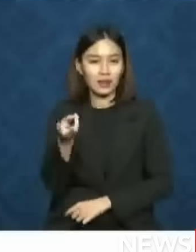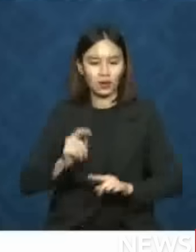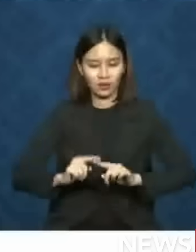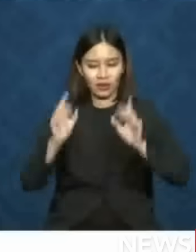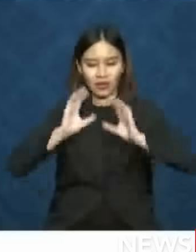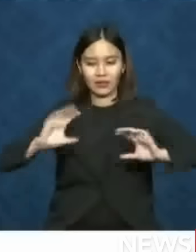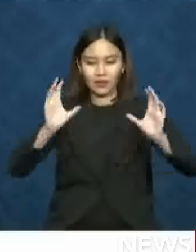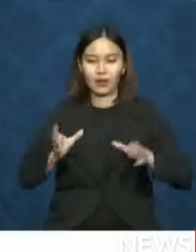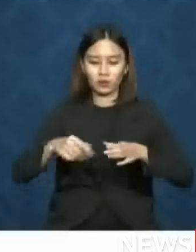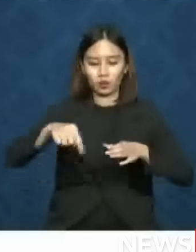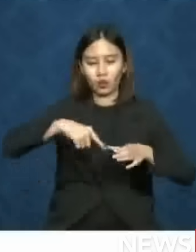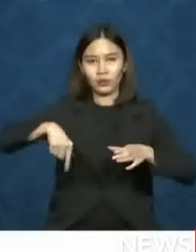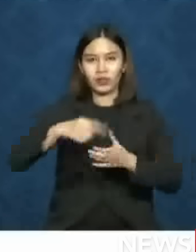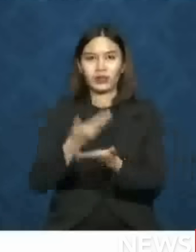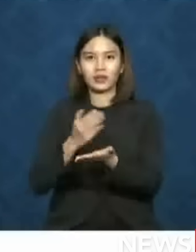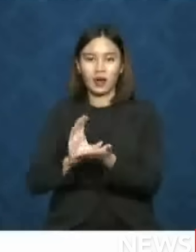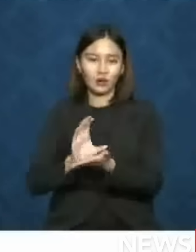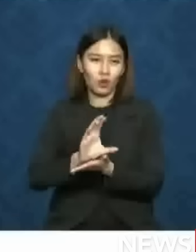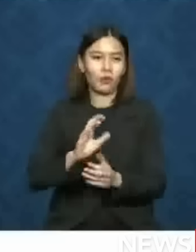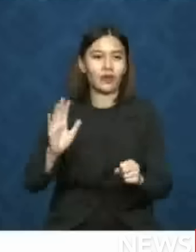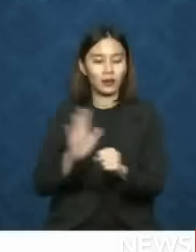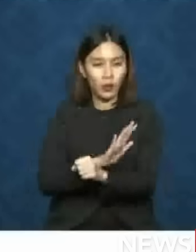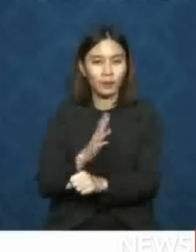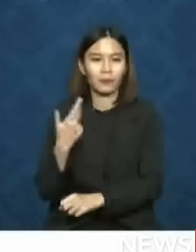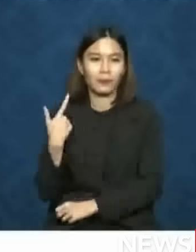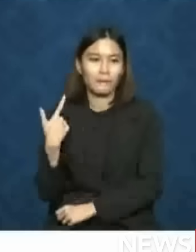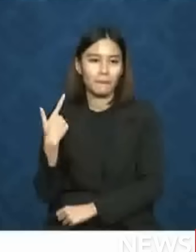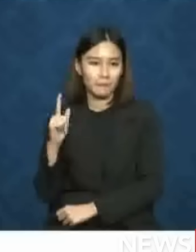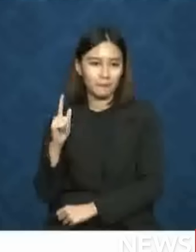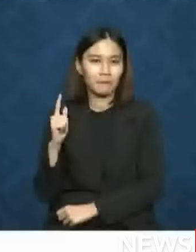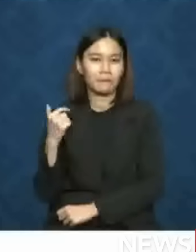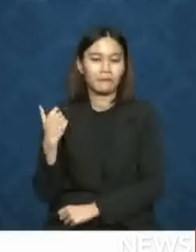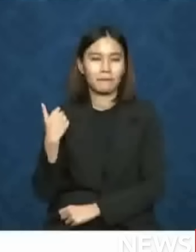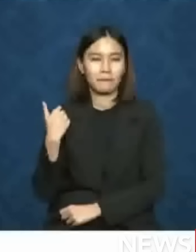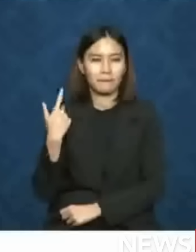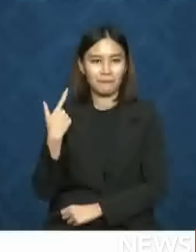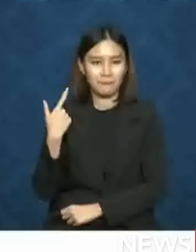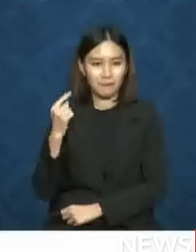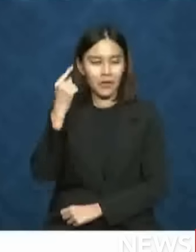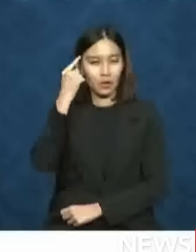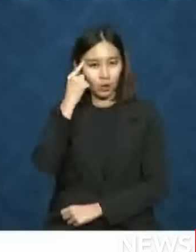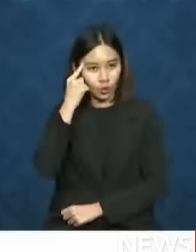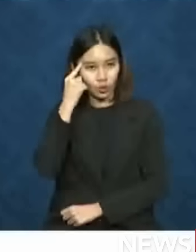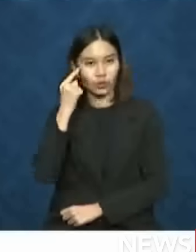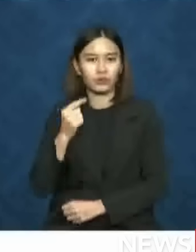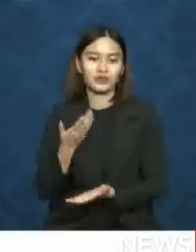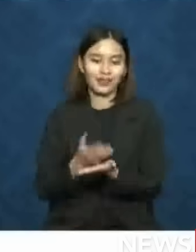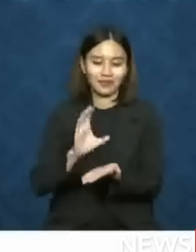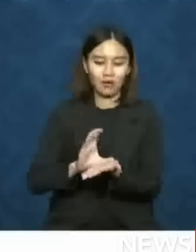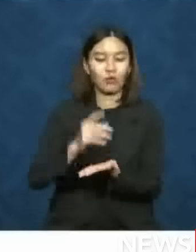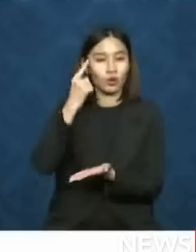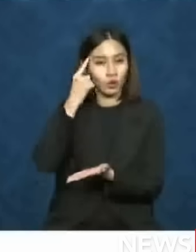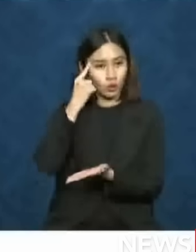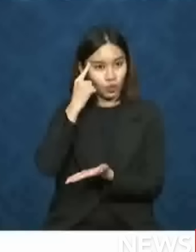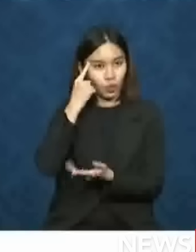รัฐบาลนี้จะใช้งบประมาณให้มีประสิทธิภาภาใช้อย่างรู้คุณค่า